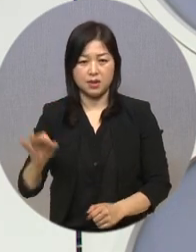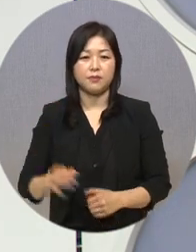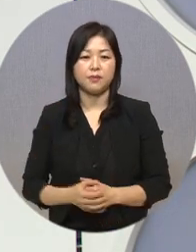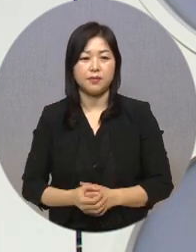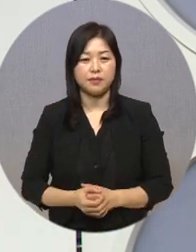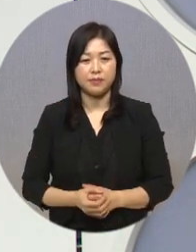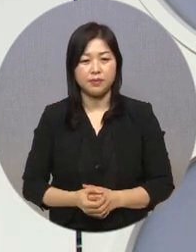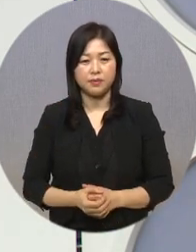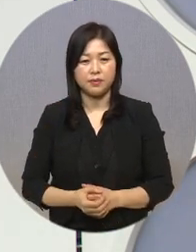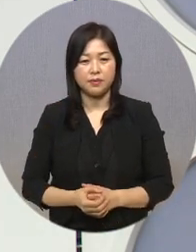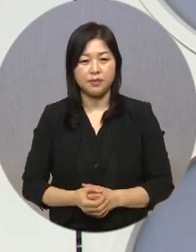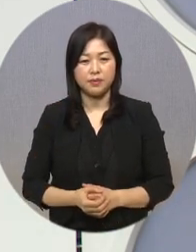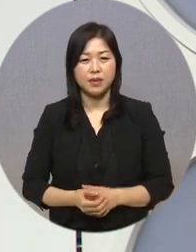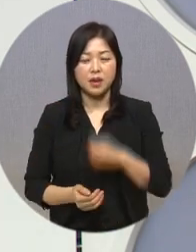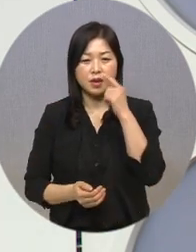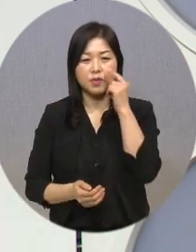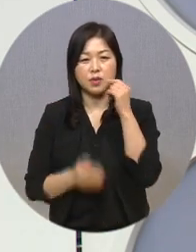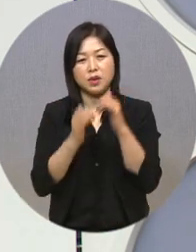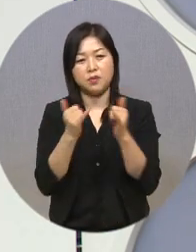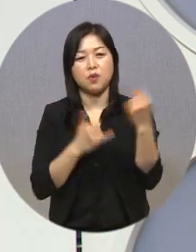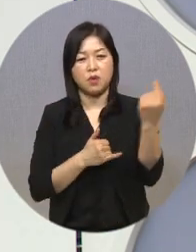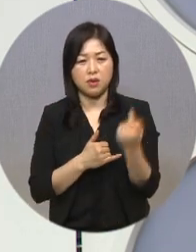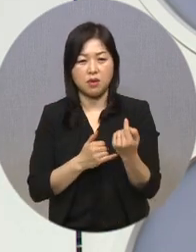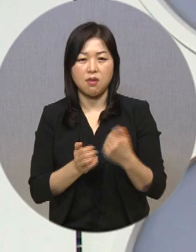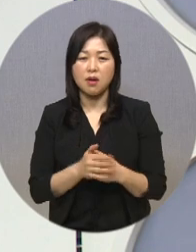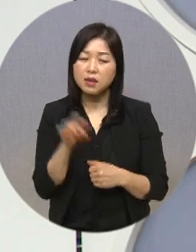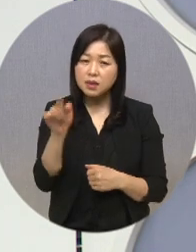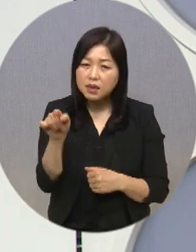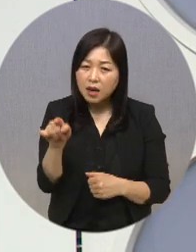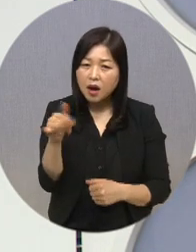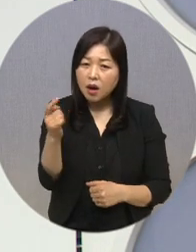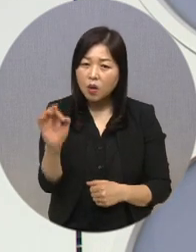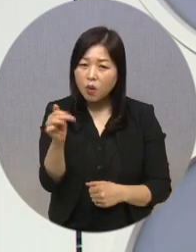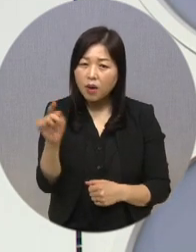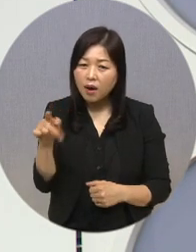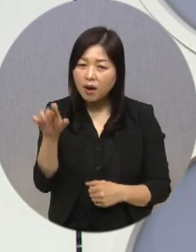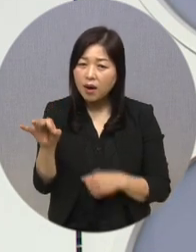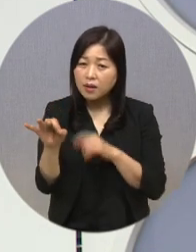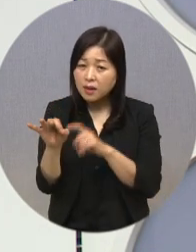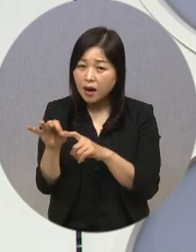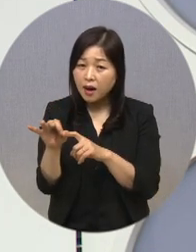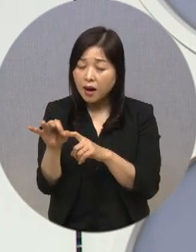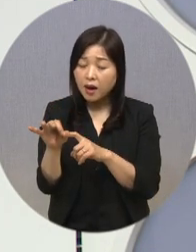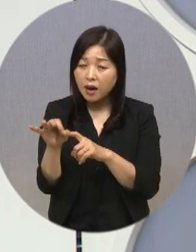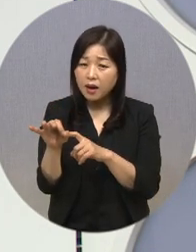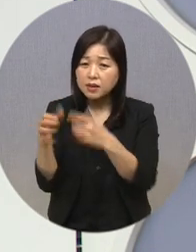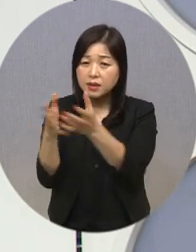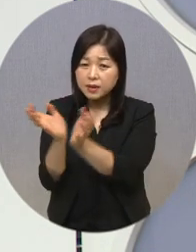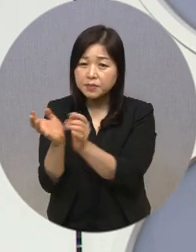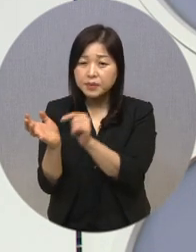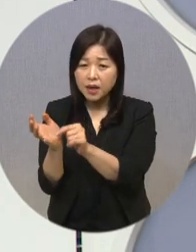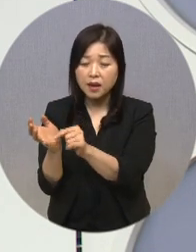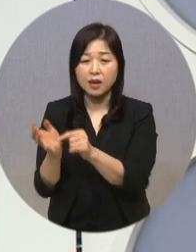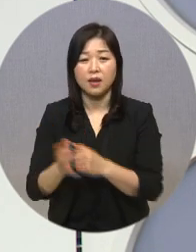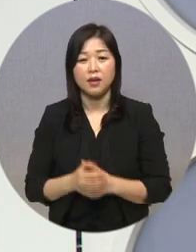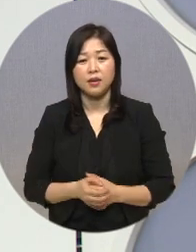분은 일본 사람들이 내려오더니 네가 유일한 공화당 출신인데 미국 사람으로 한국 동양